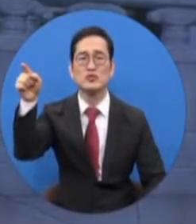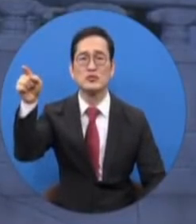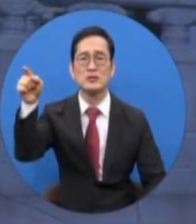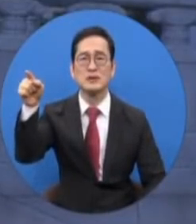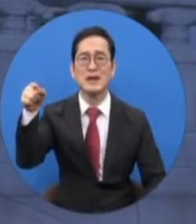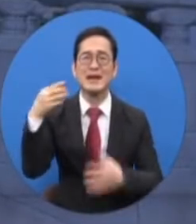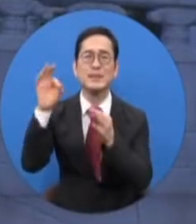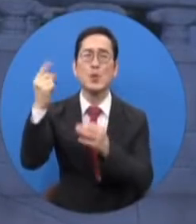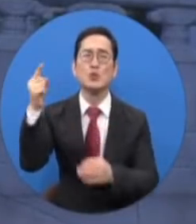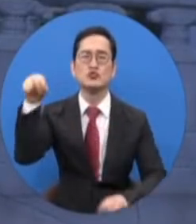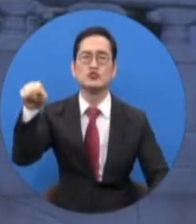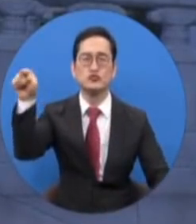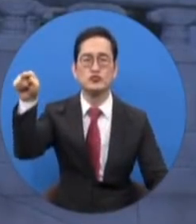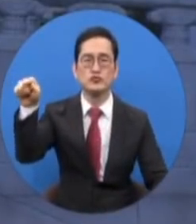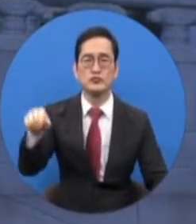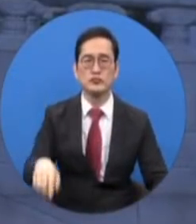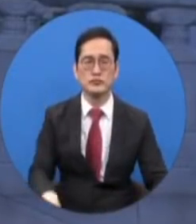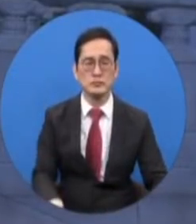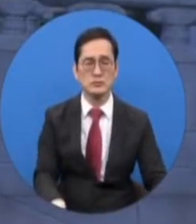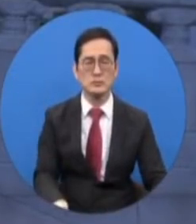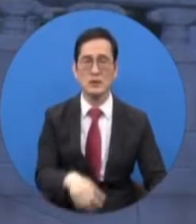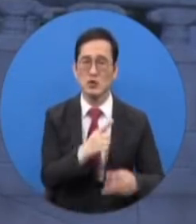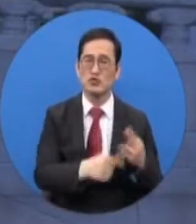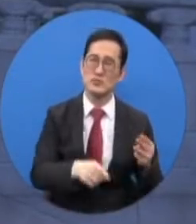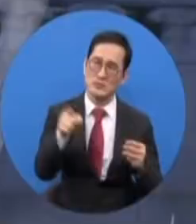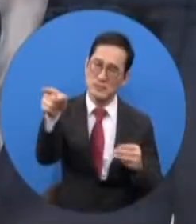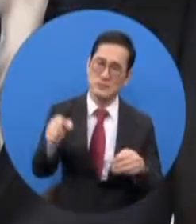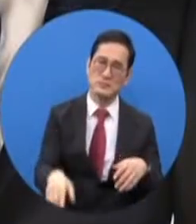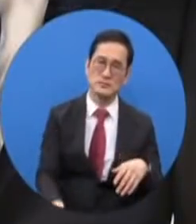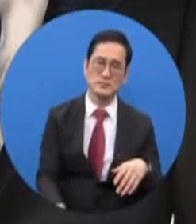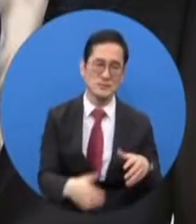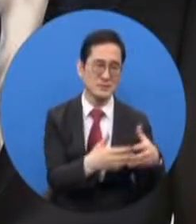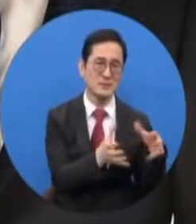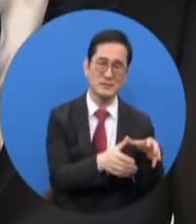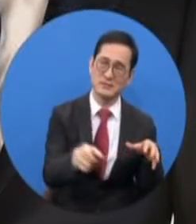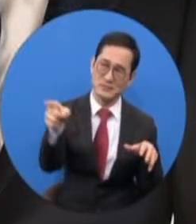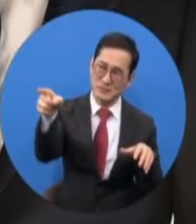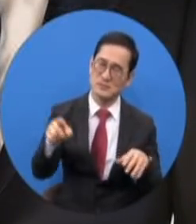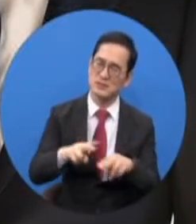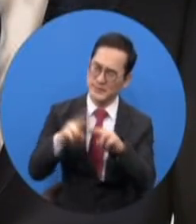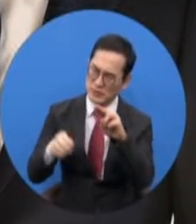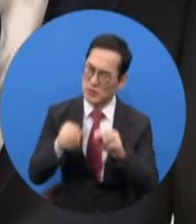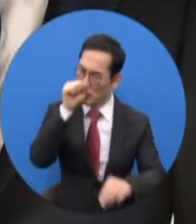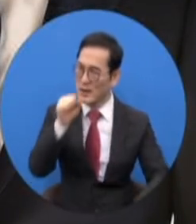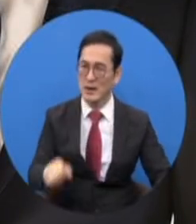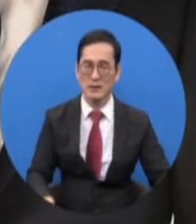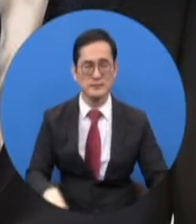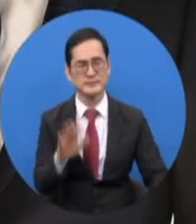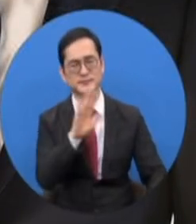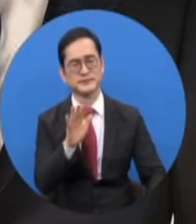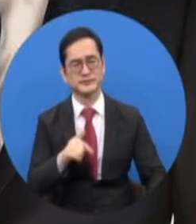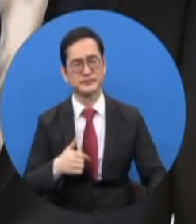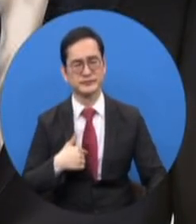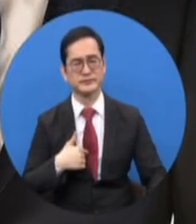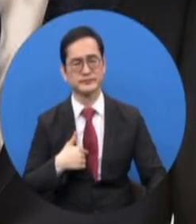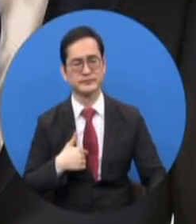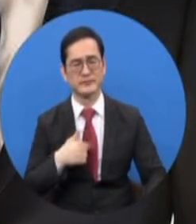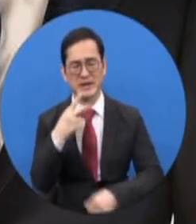스스로 거취를 정하라라는 발언이 나왔죠. 그런데 김오수 총장은 난 내 임기 다 하겠다라고